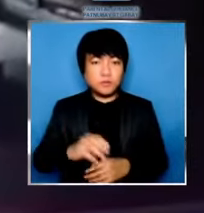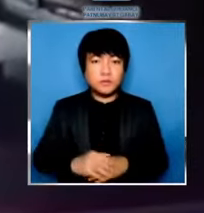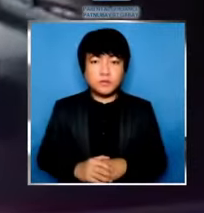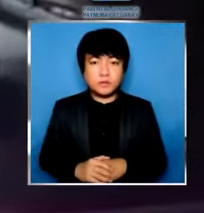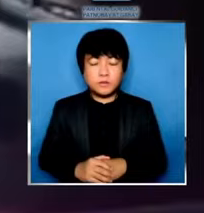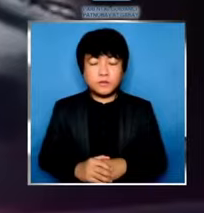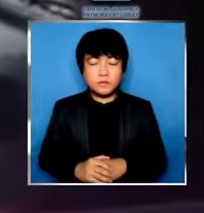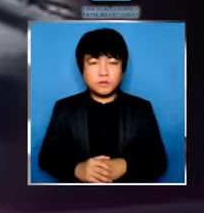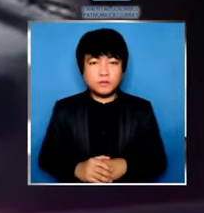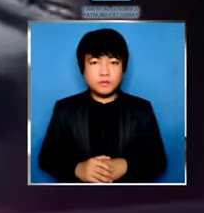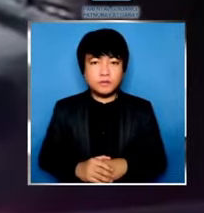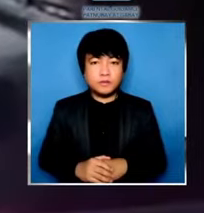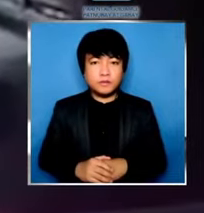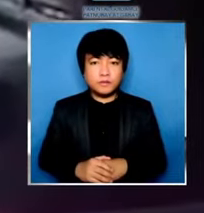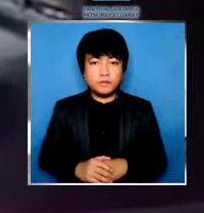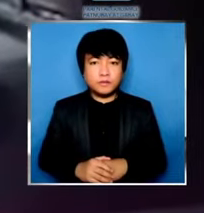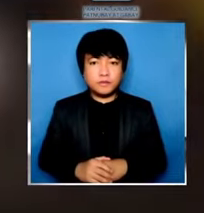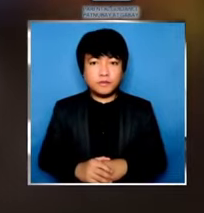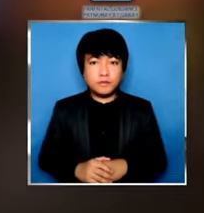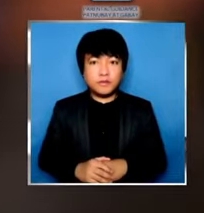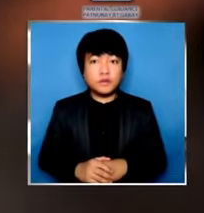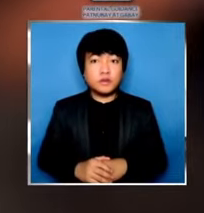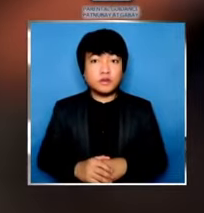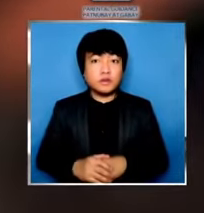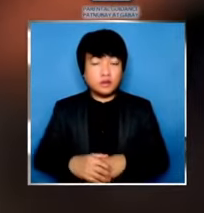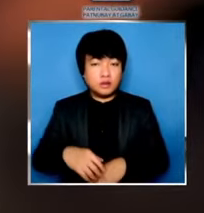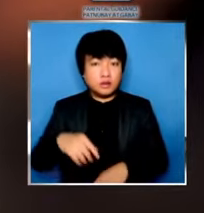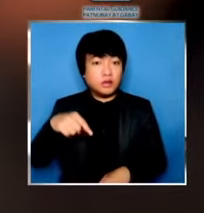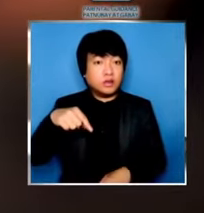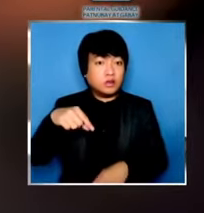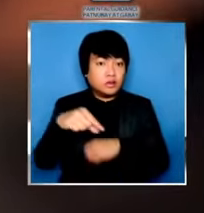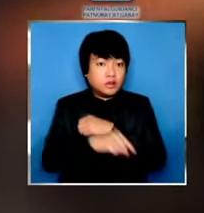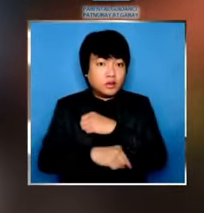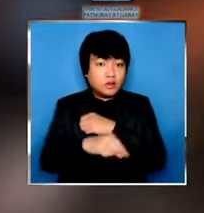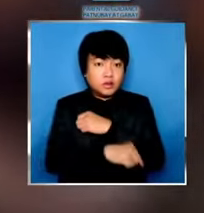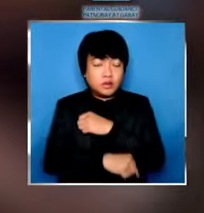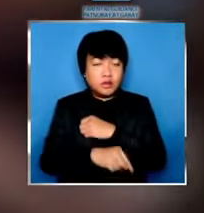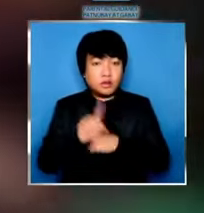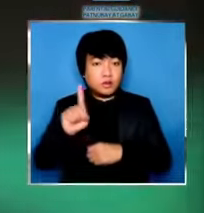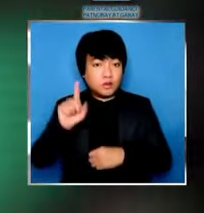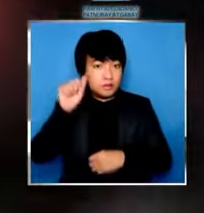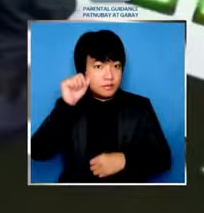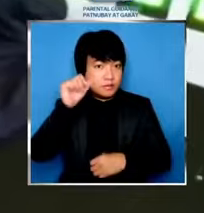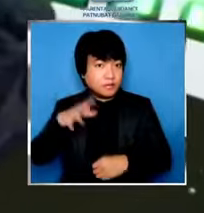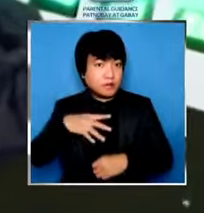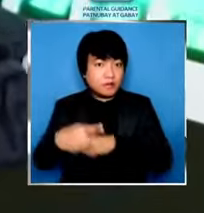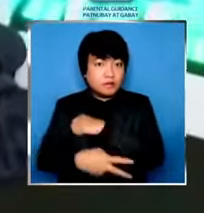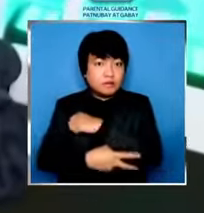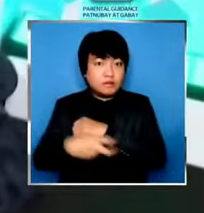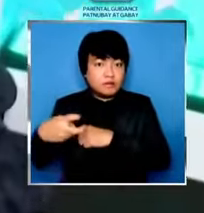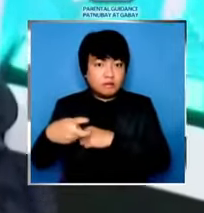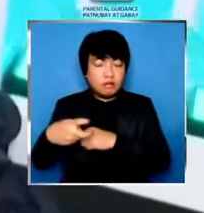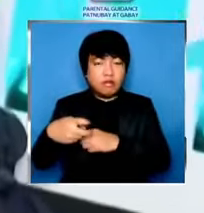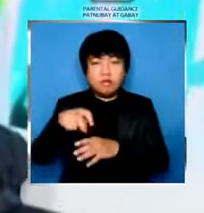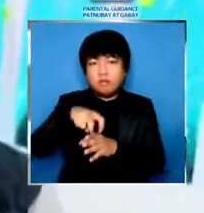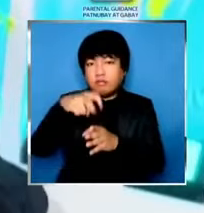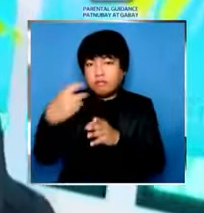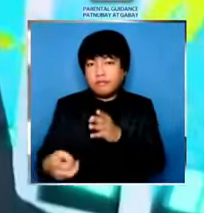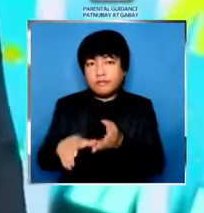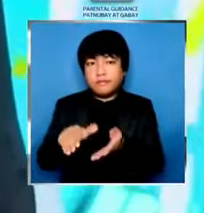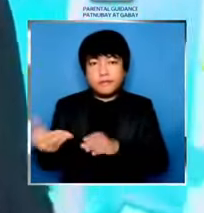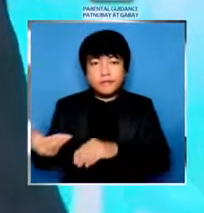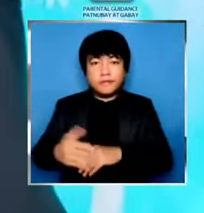Quezon, lalaking umani may planong magnakaw, patay matapos mahulog mula sa gusali. Grammy-winning singer na si